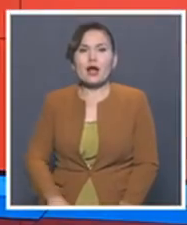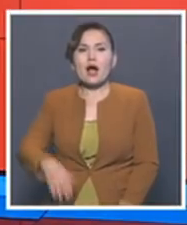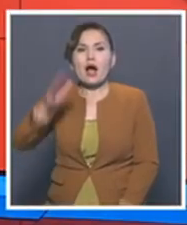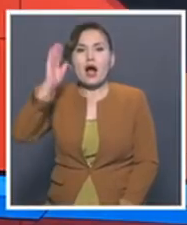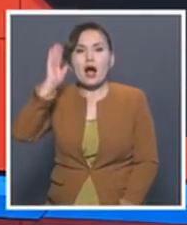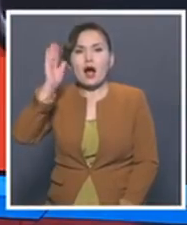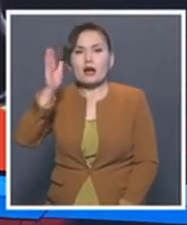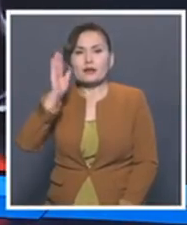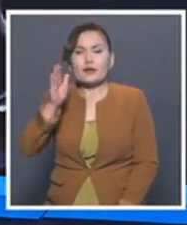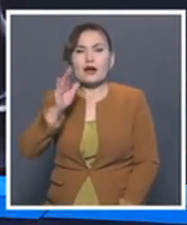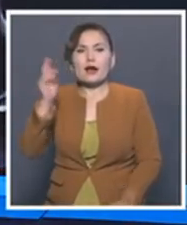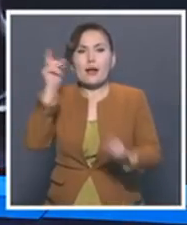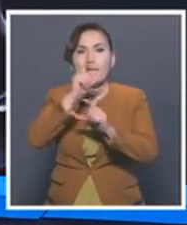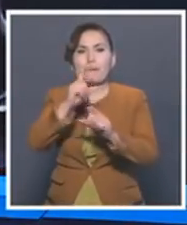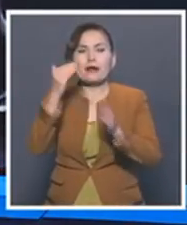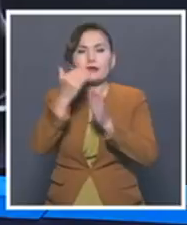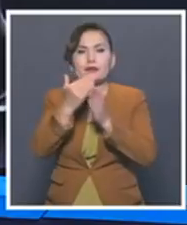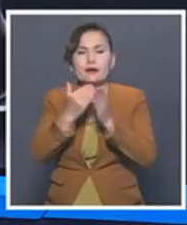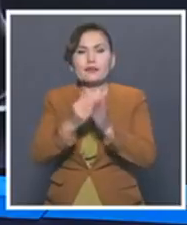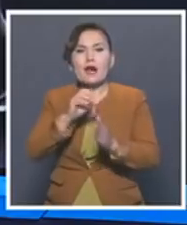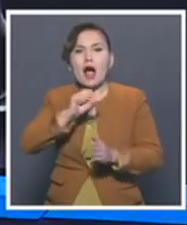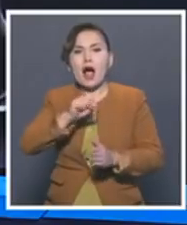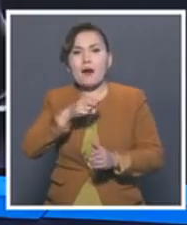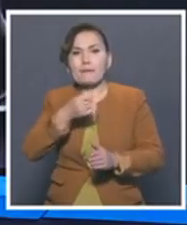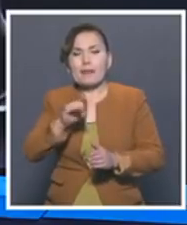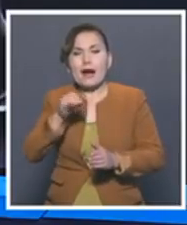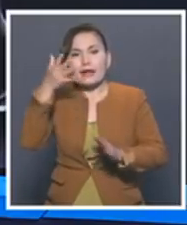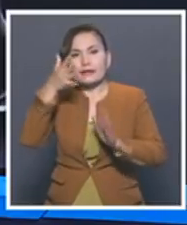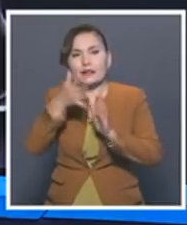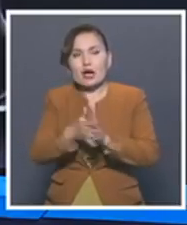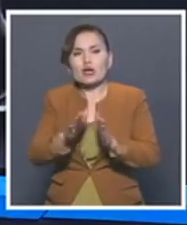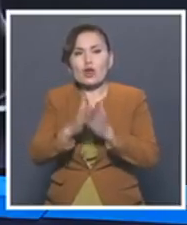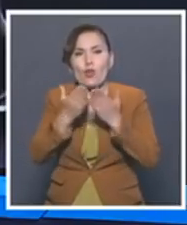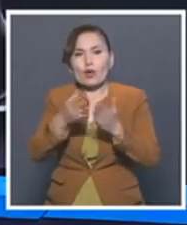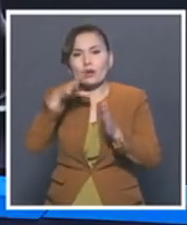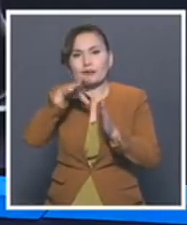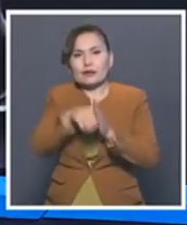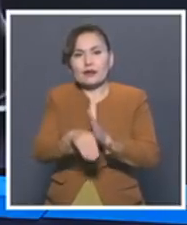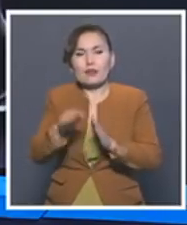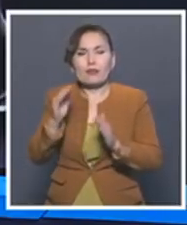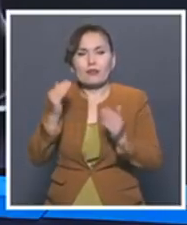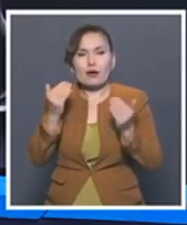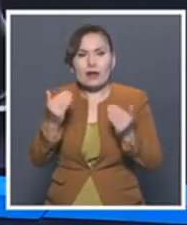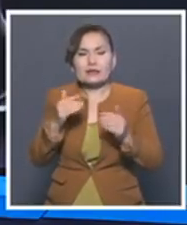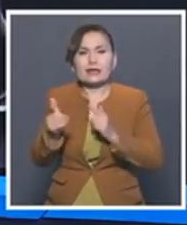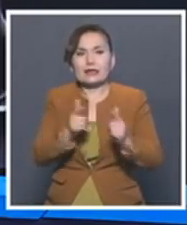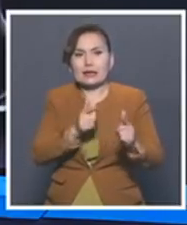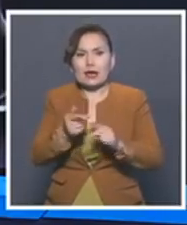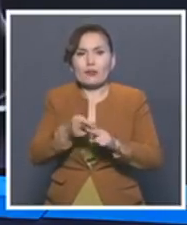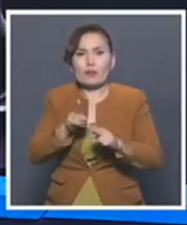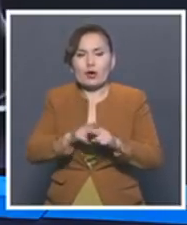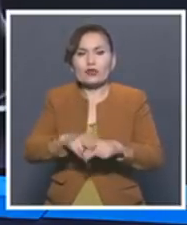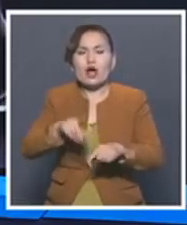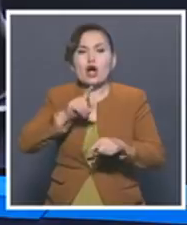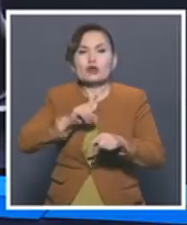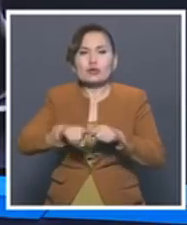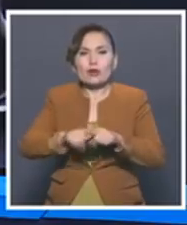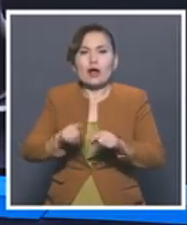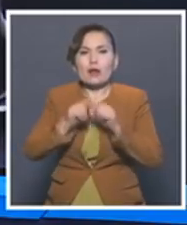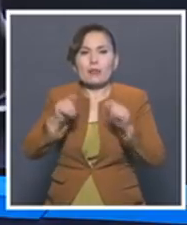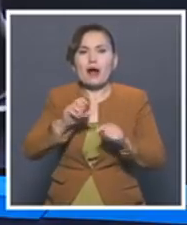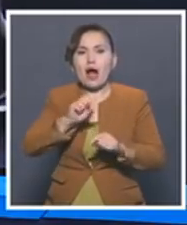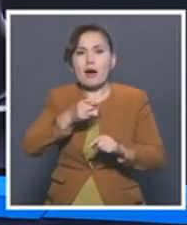Алдағы уақытта мектеп бағдарламасына абайтану оқулығы мен хрестоматиясы енгізіледі. Қазір ол дайындалып жатыр. Бұл туралы жақында ашылған